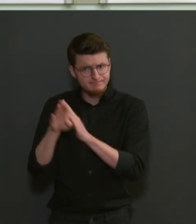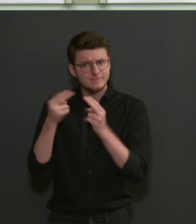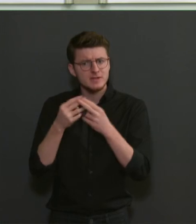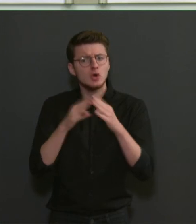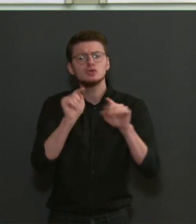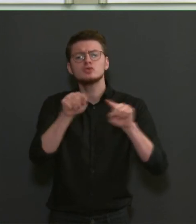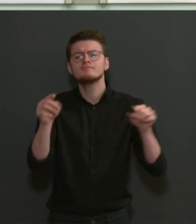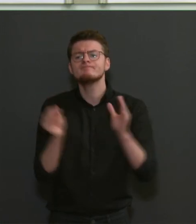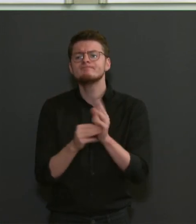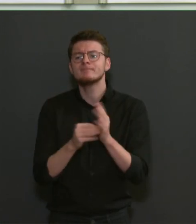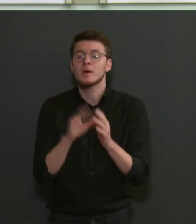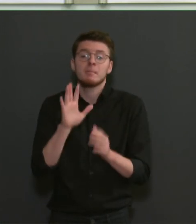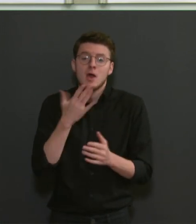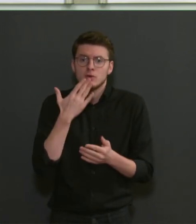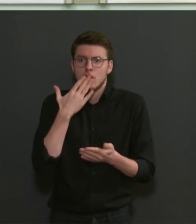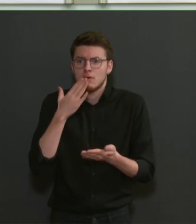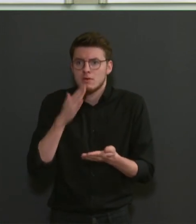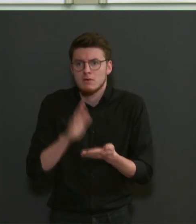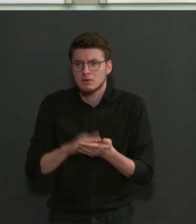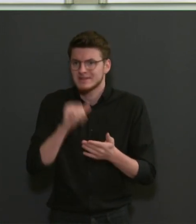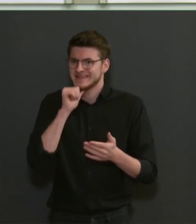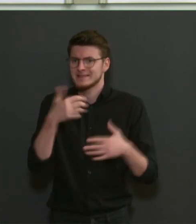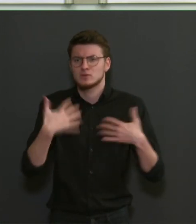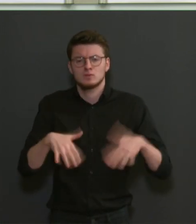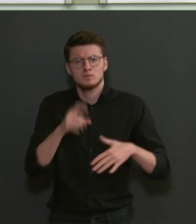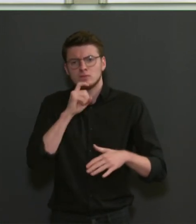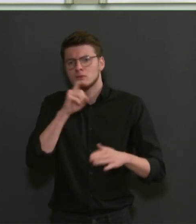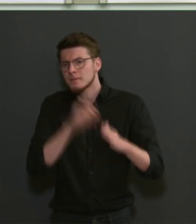het gelukkig minder snel dan verleden week.